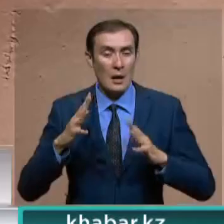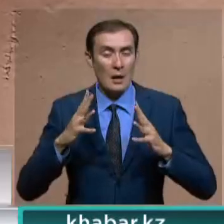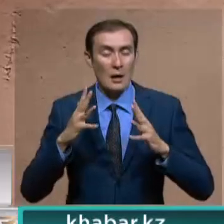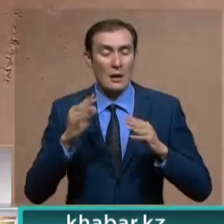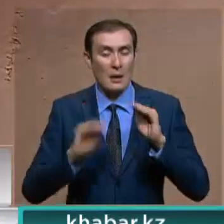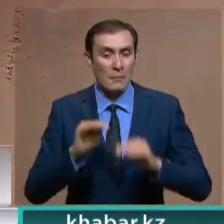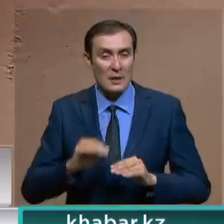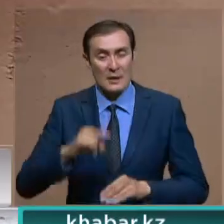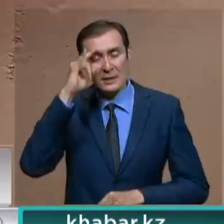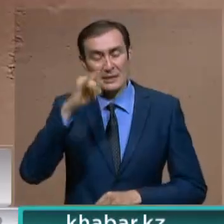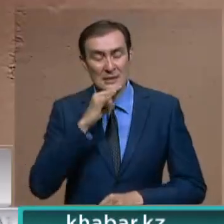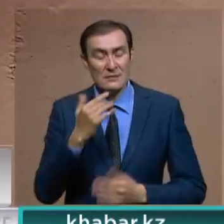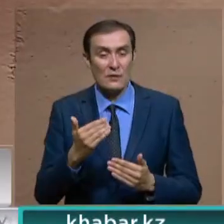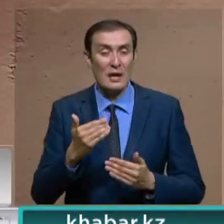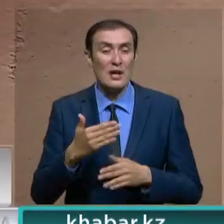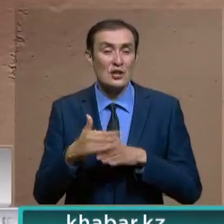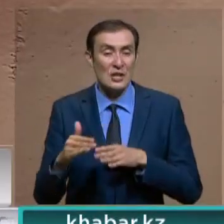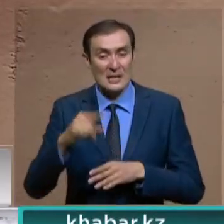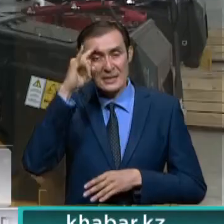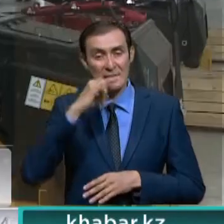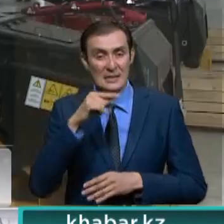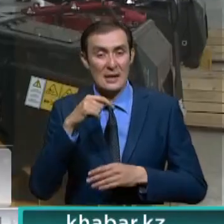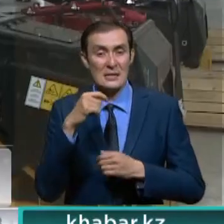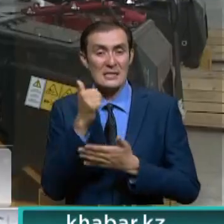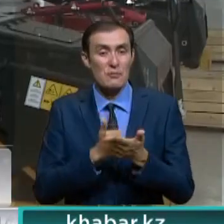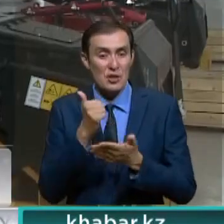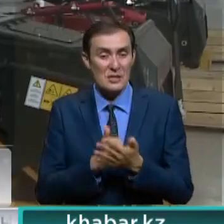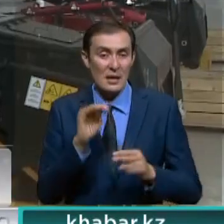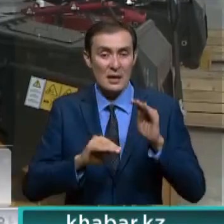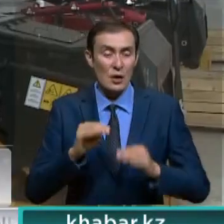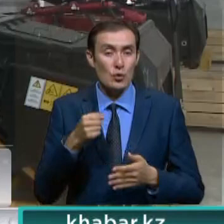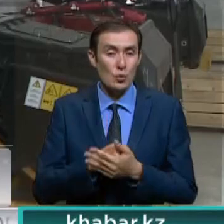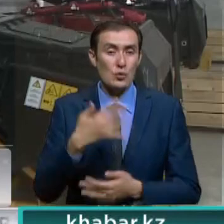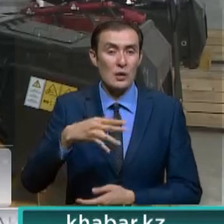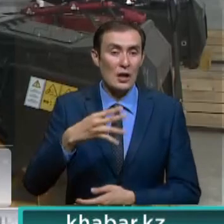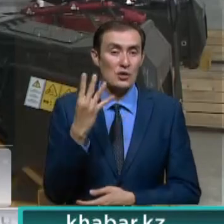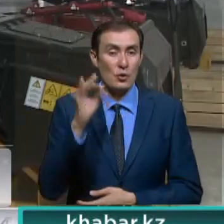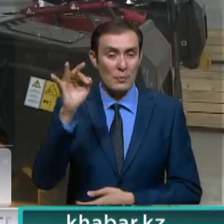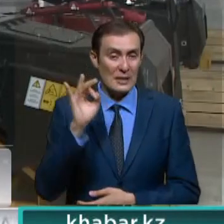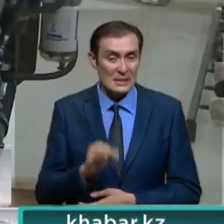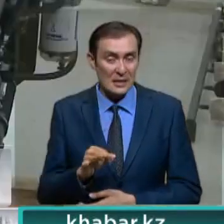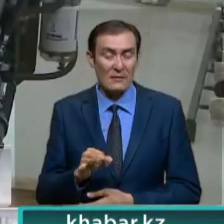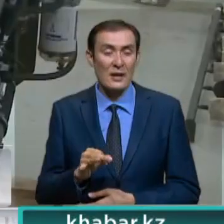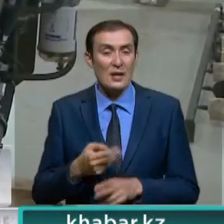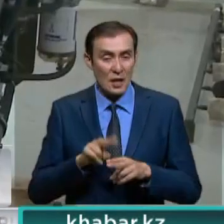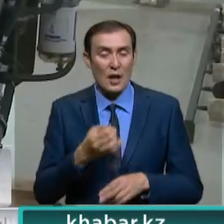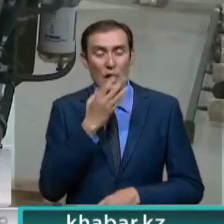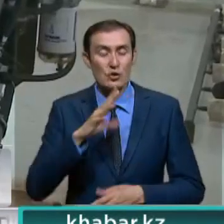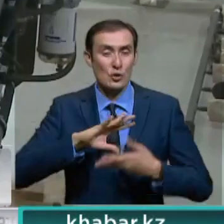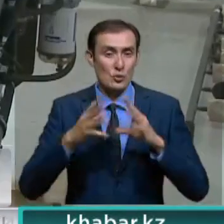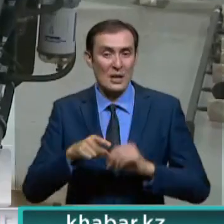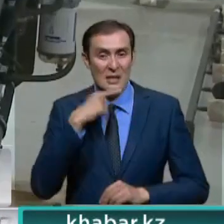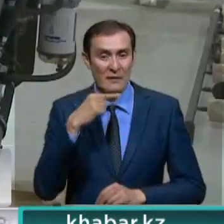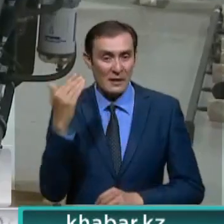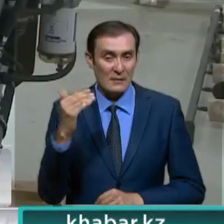казахстанского содержания. Сейчас доля отечественной локализации при сборке комбайнов доходит до 44%. Это хороший результат,